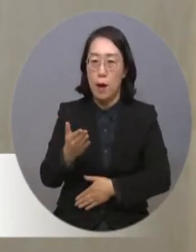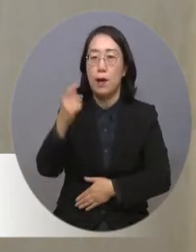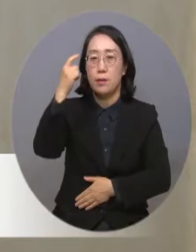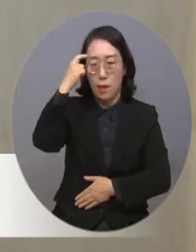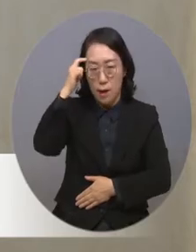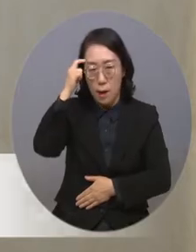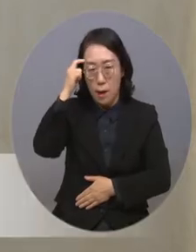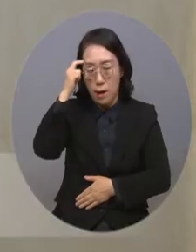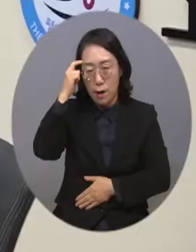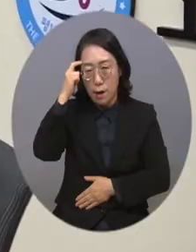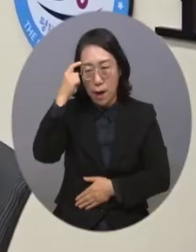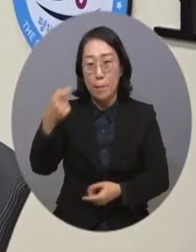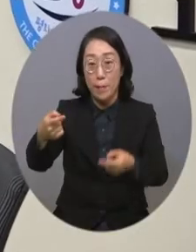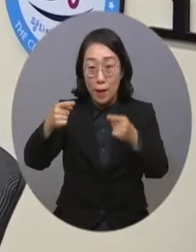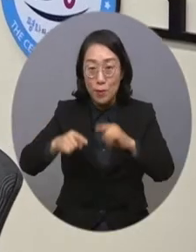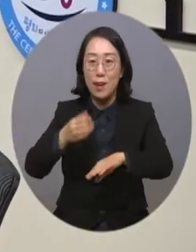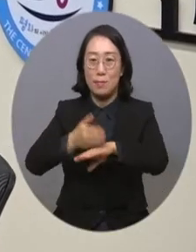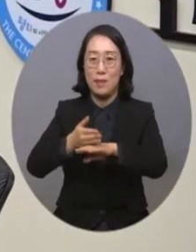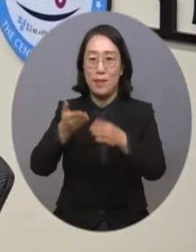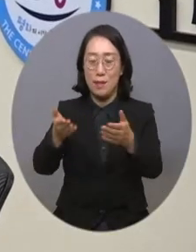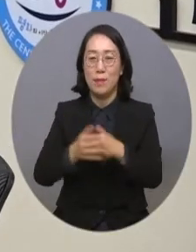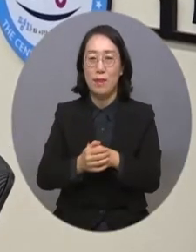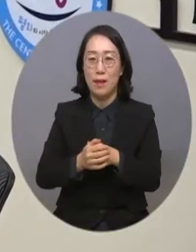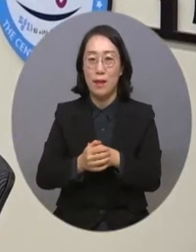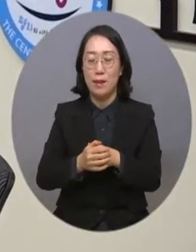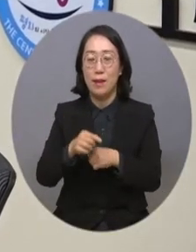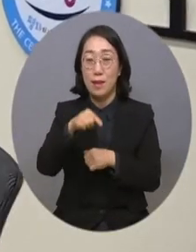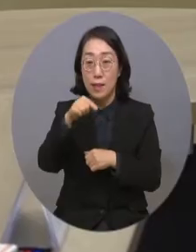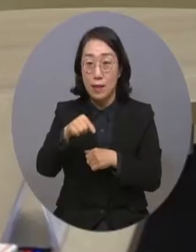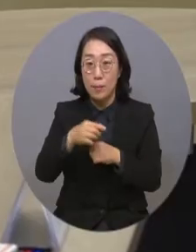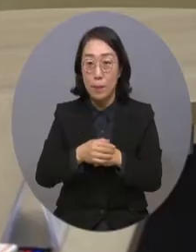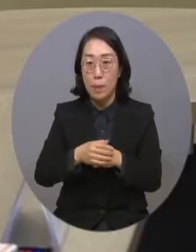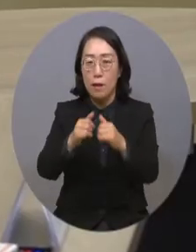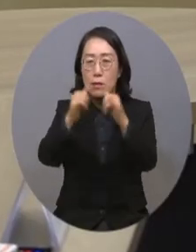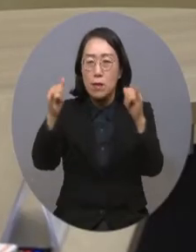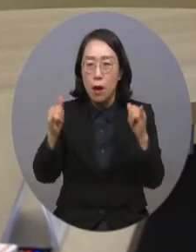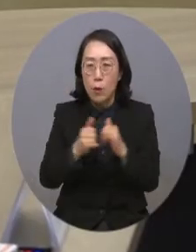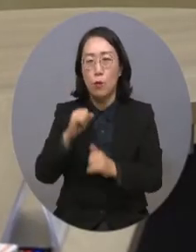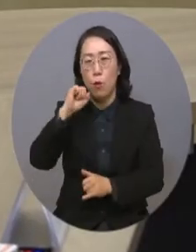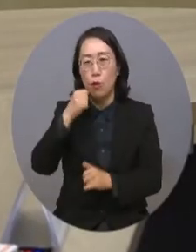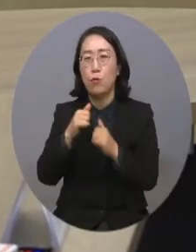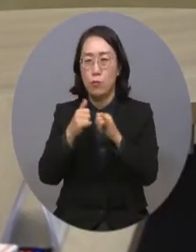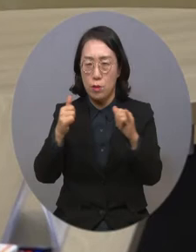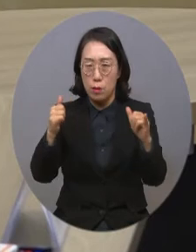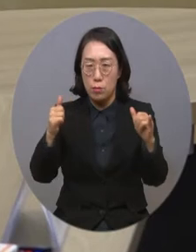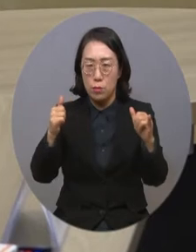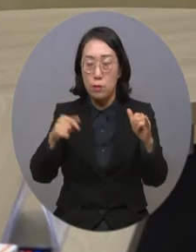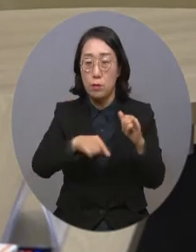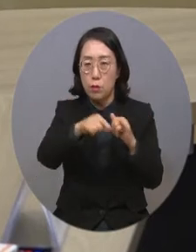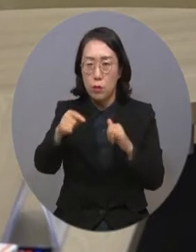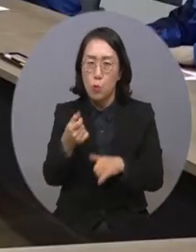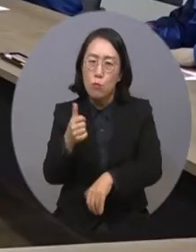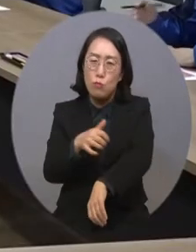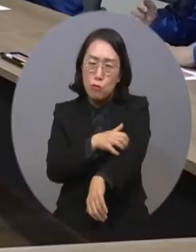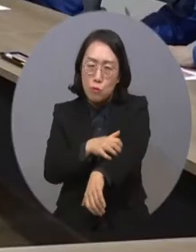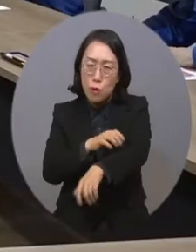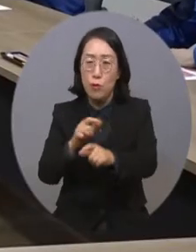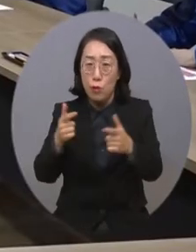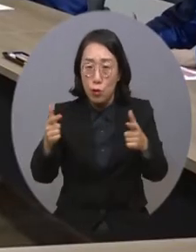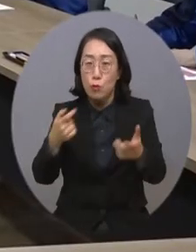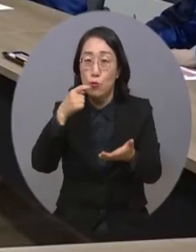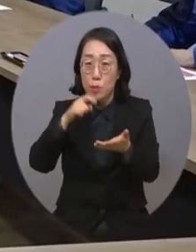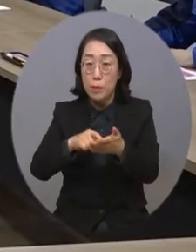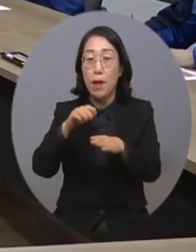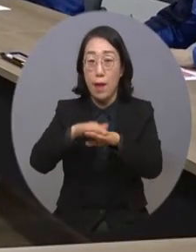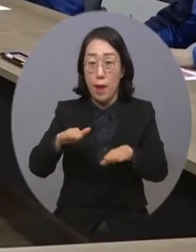* 생활 복지 119 는 사회적 취약계층이 생활 속에서 겪는 작은 불편사항을 쉽게